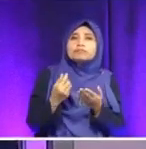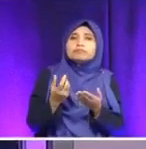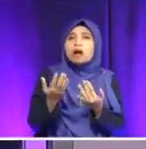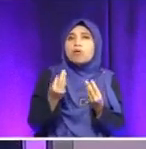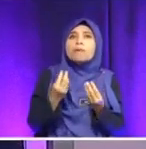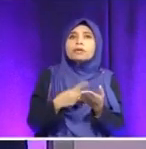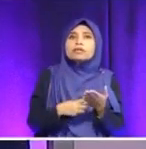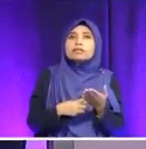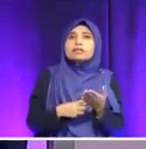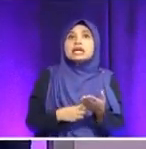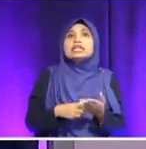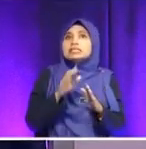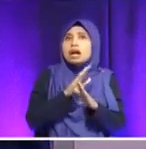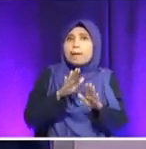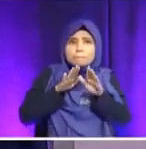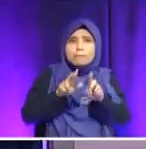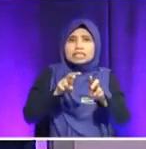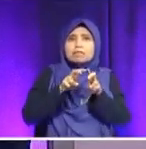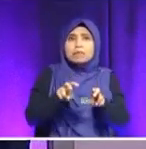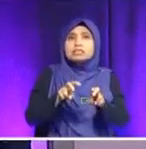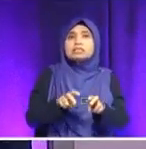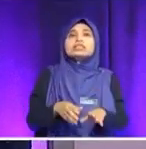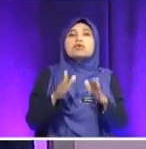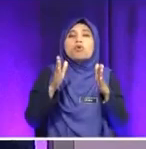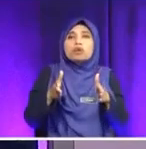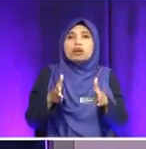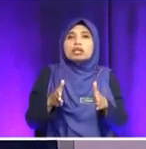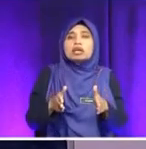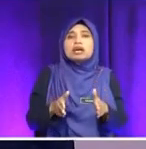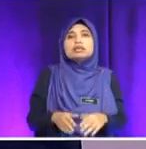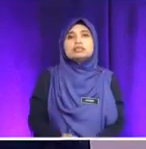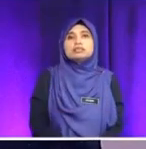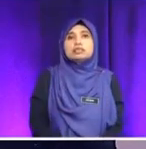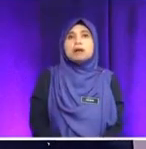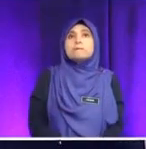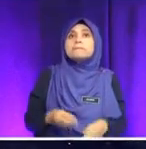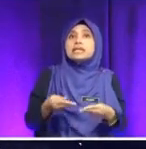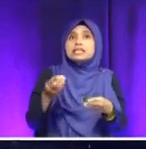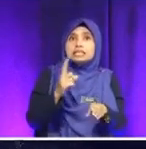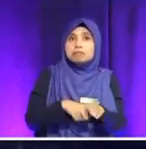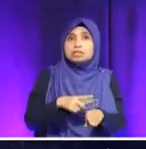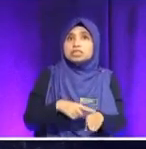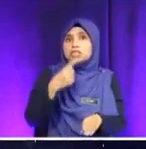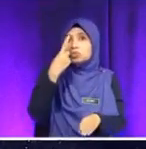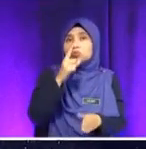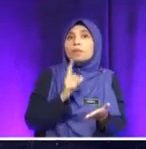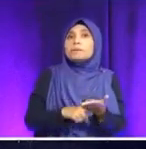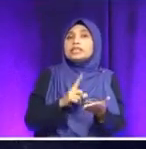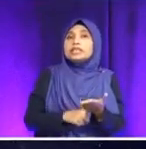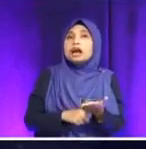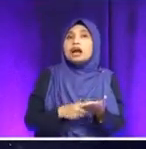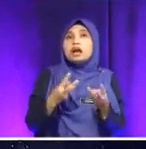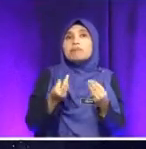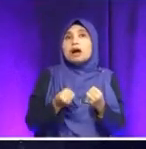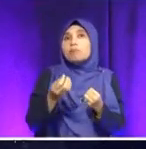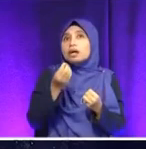kita memaksa pelanggan untuk memilih makanan dalam masa yang kita nak. Jadi kita bagi masa, bagi ruang untuk pelanggan berbincang. Mungkin dia nak bincang dulu